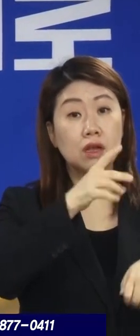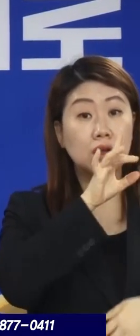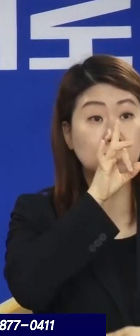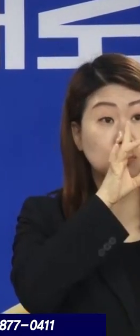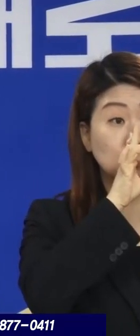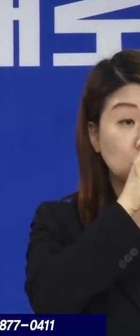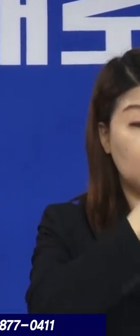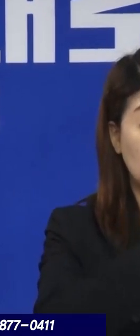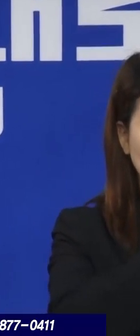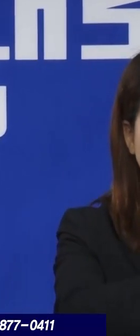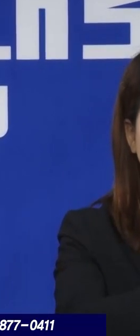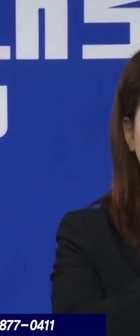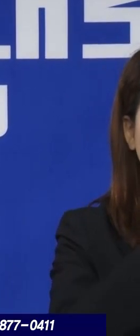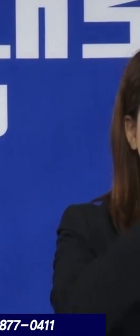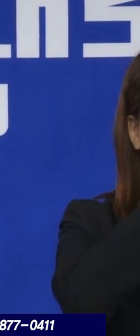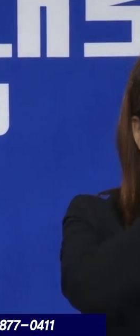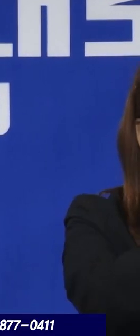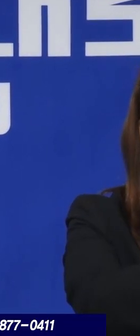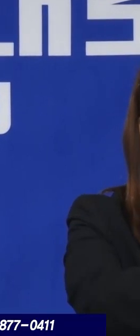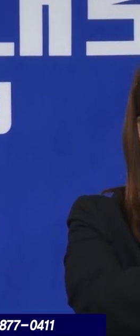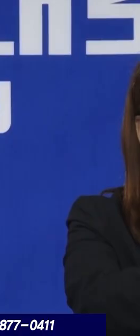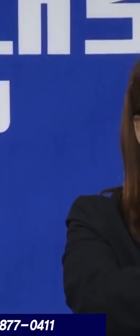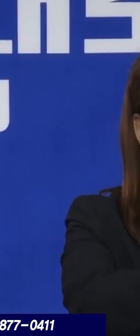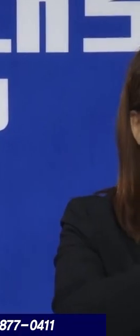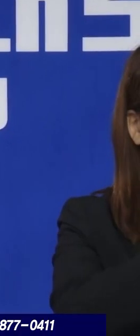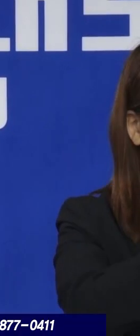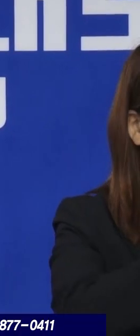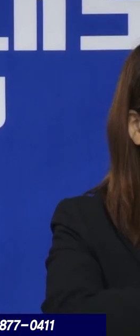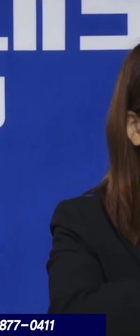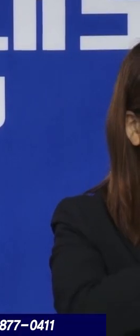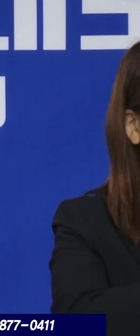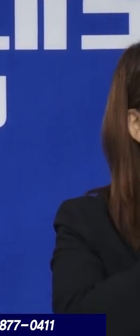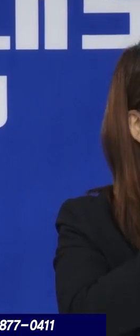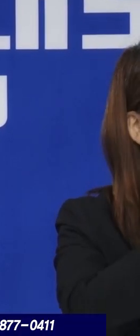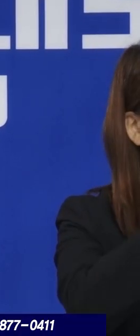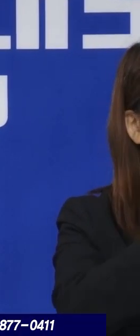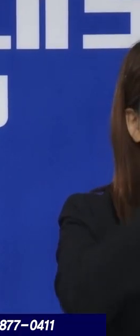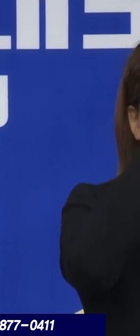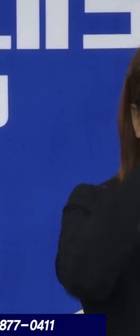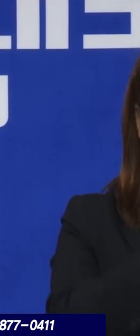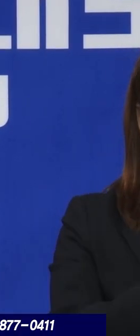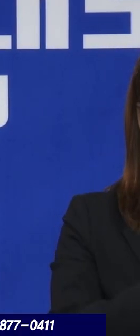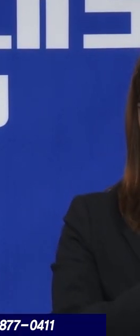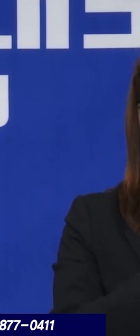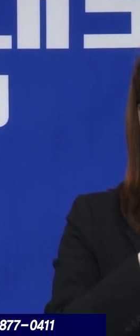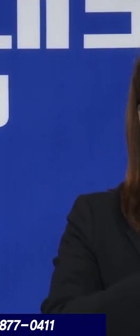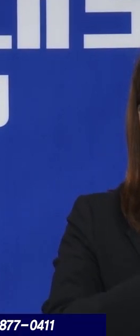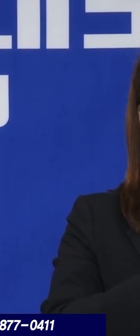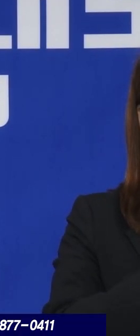중앙지검을 방문해서 윤석열 후보를 고발할 계획입니다. 그 내용에 대해서